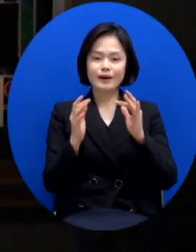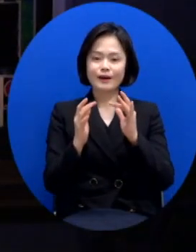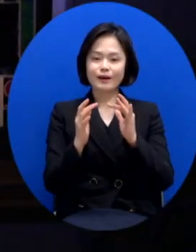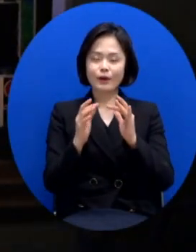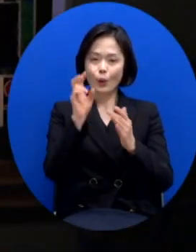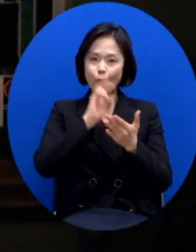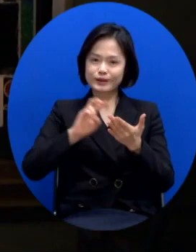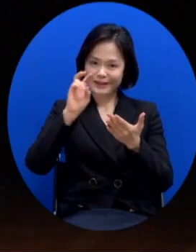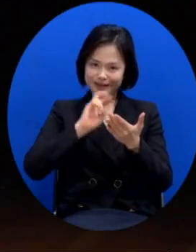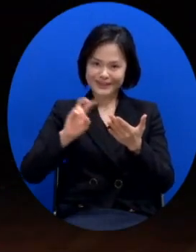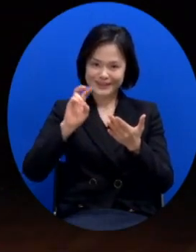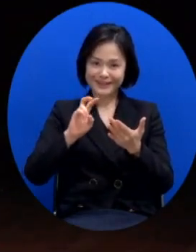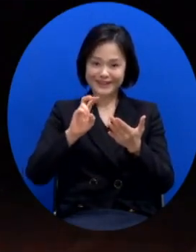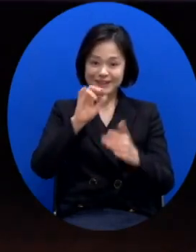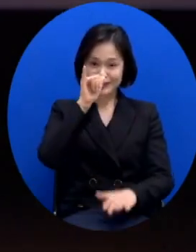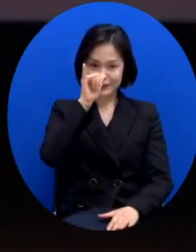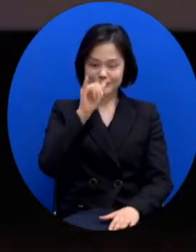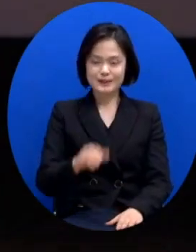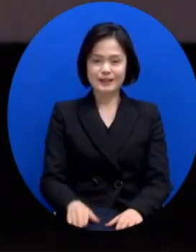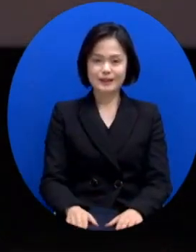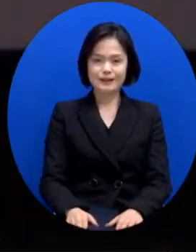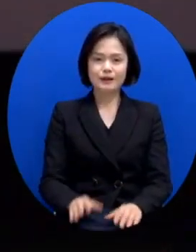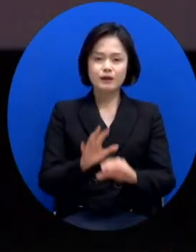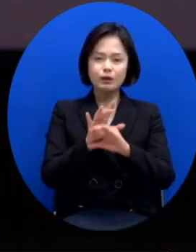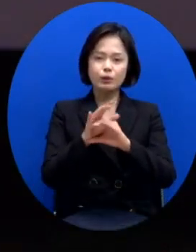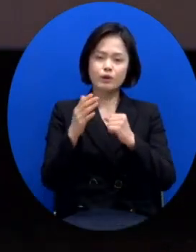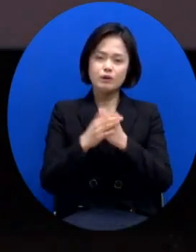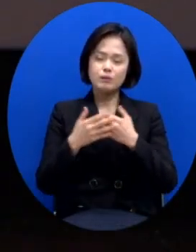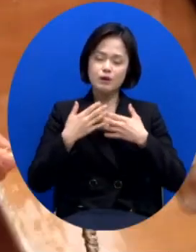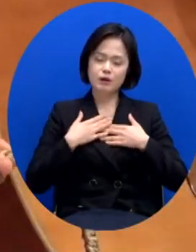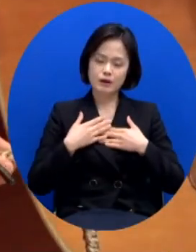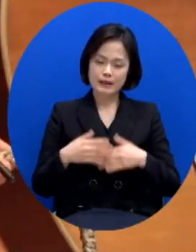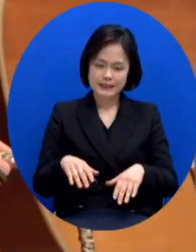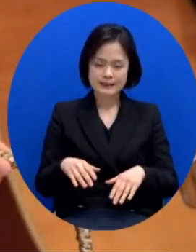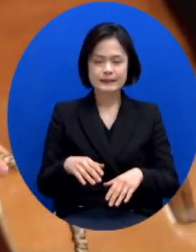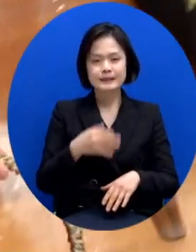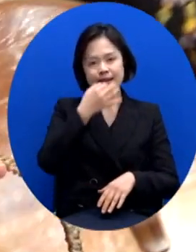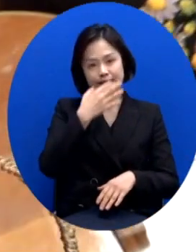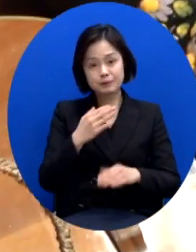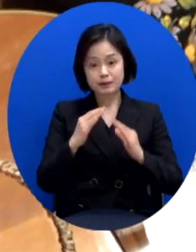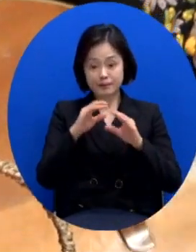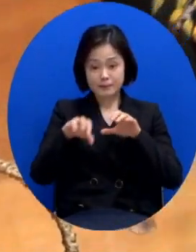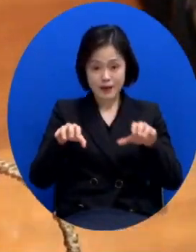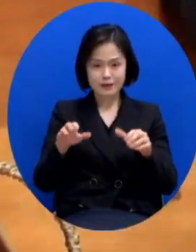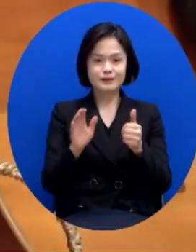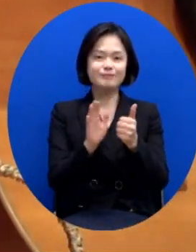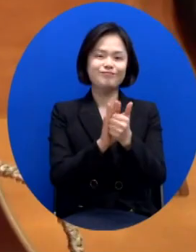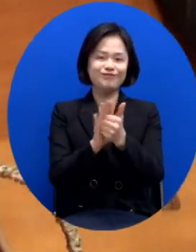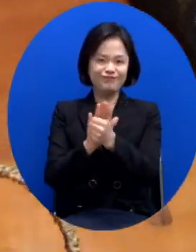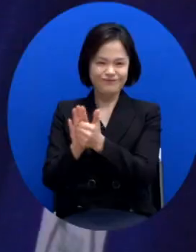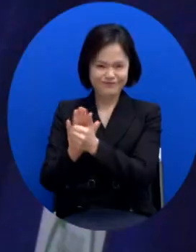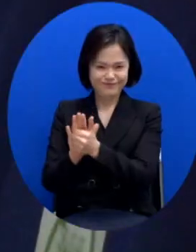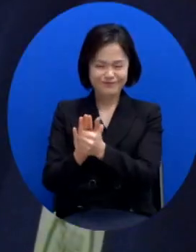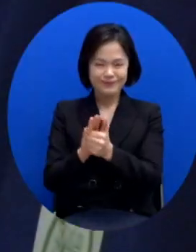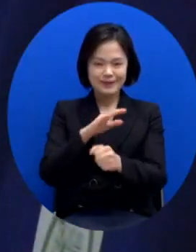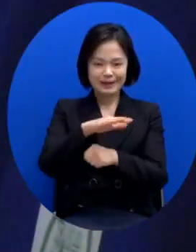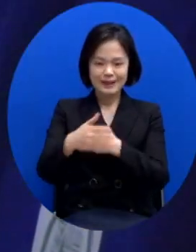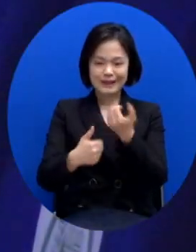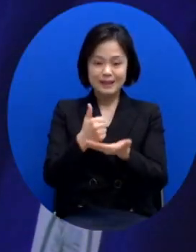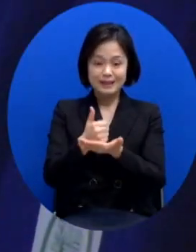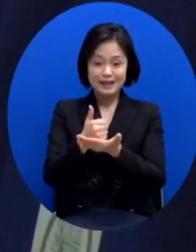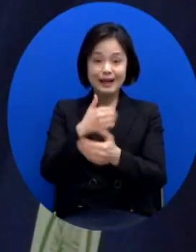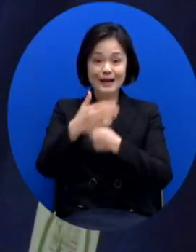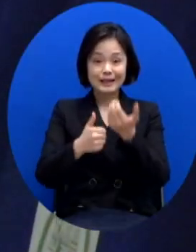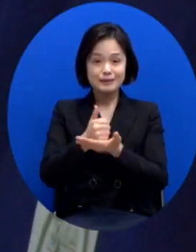그레이스 콘서트는 코로 라이브로 지친 마을 주민들을 위로하고 하나님의 사랑을 전하기 위해 마련됐습니다 3일의 기독